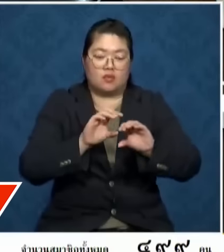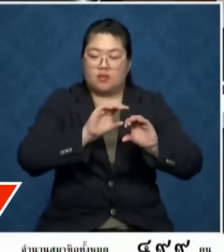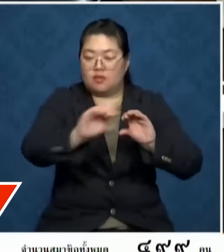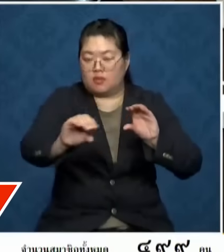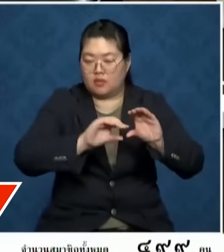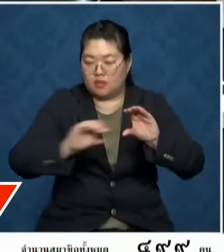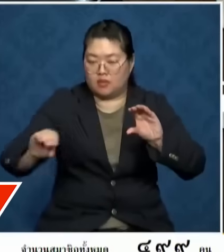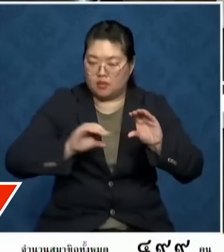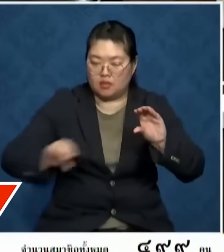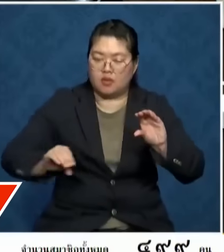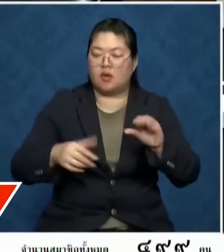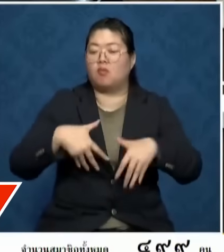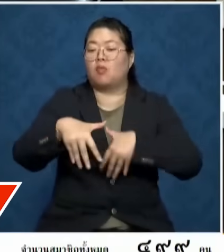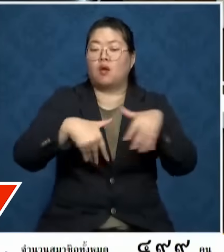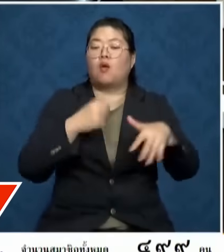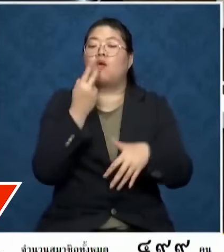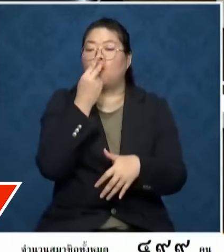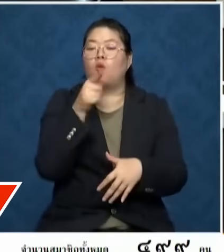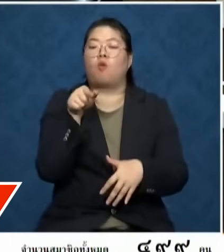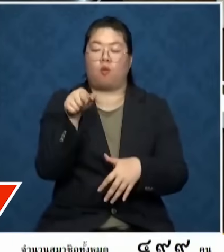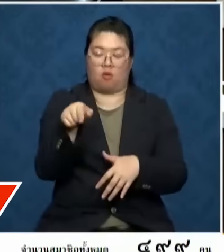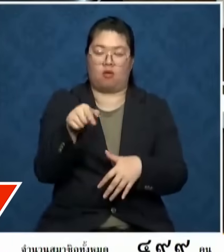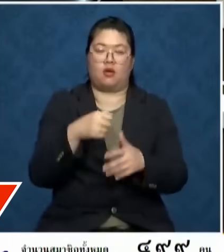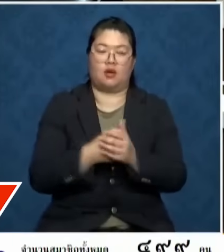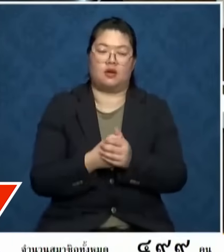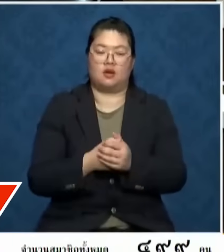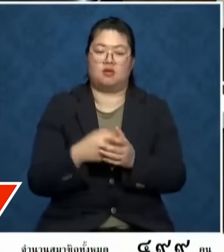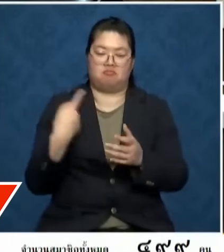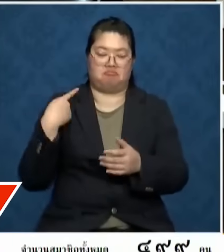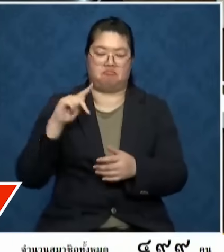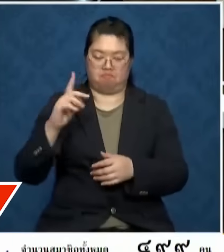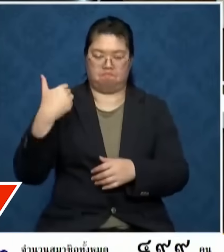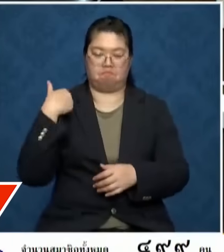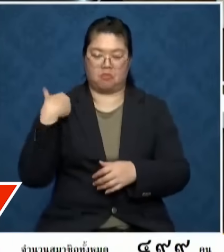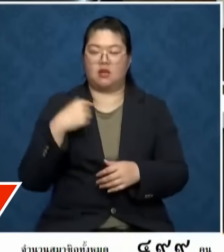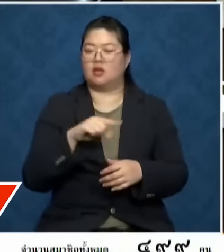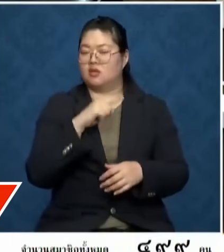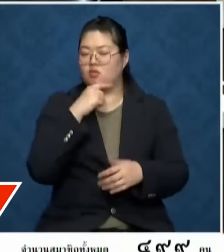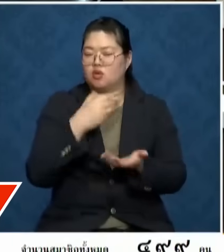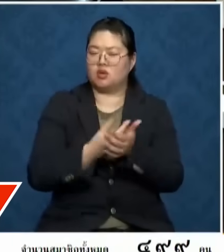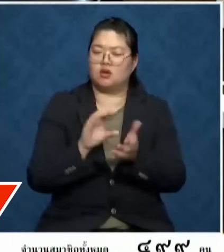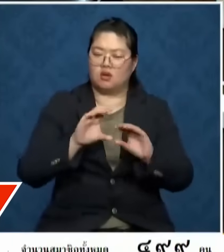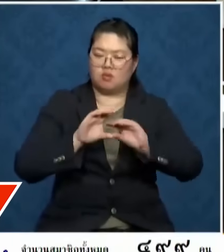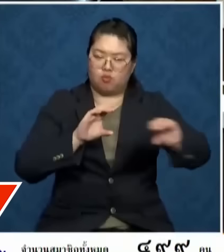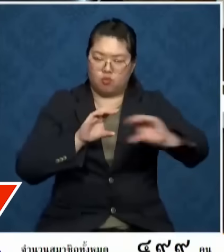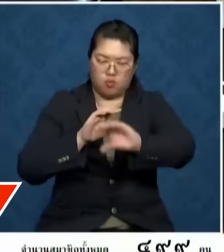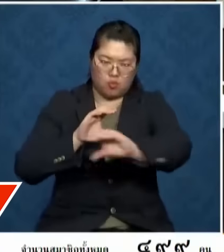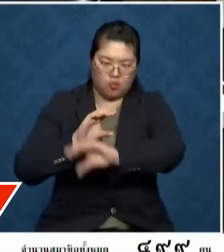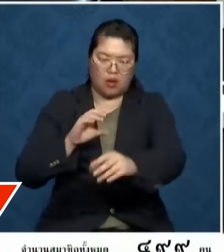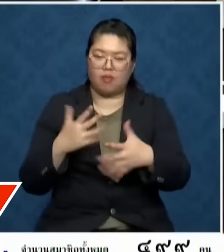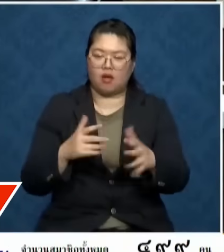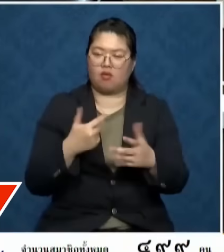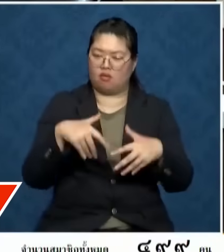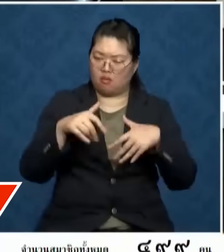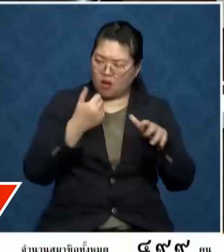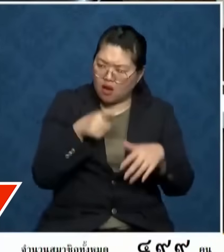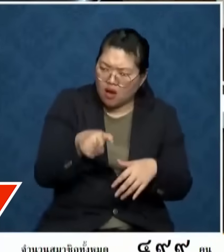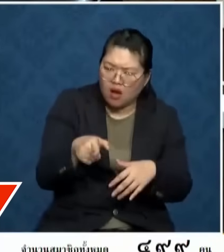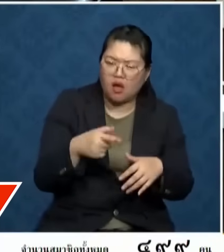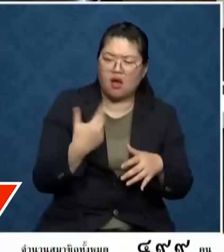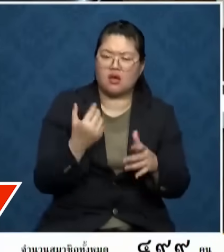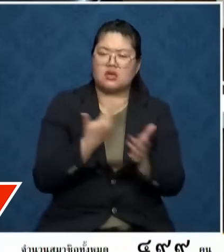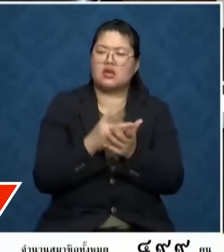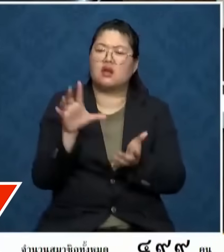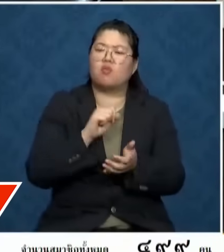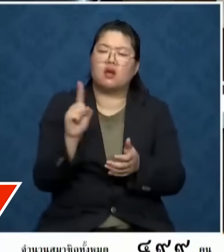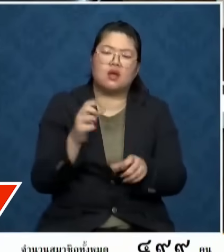เขาได้เห็นถ้ากระจายลงไปแล้วไม่เห็นเดี๋ยวประชาชนตรวจสอบนี่ถ้าเป็นรายงานนะครับท่านประธานถ้าเป็น